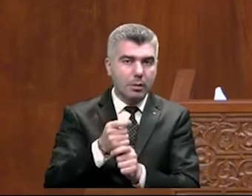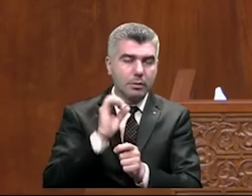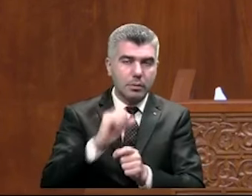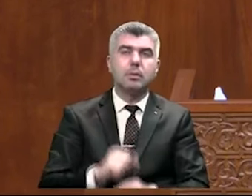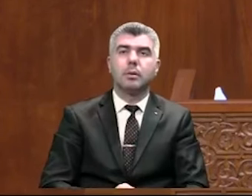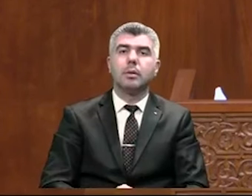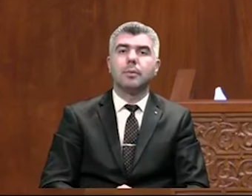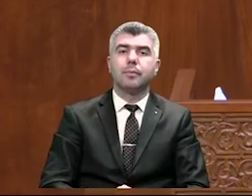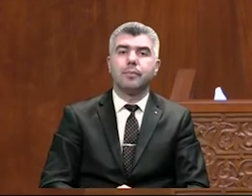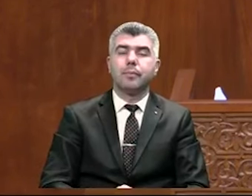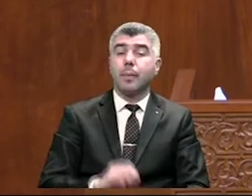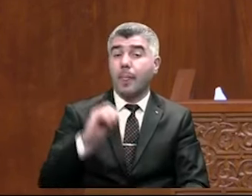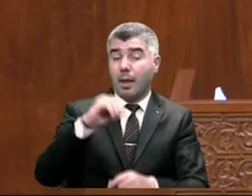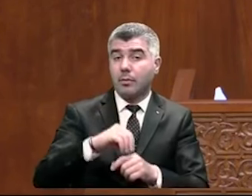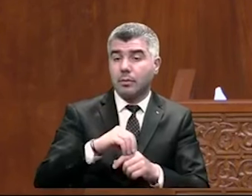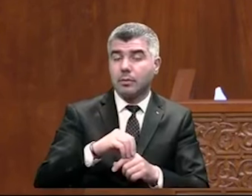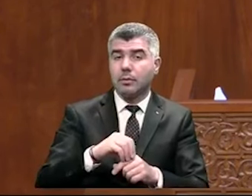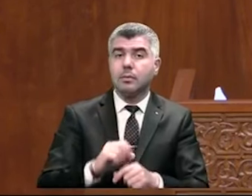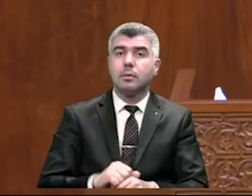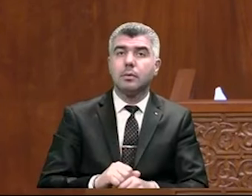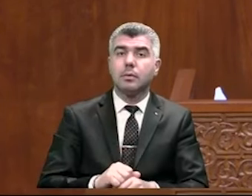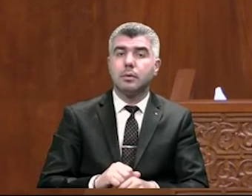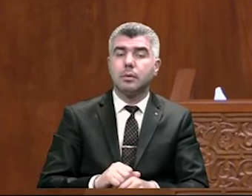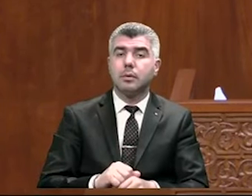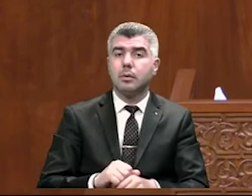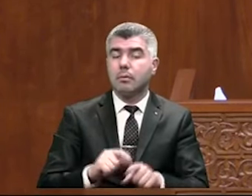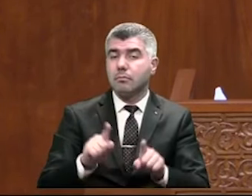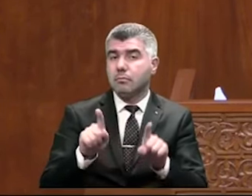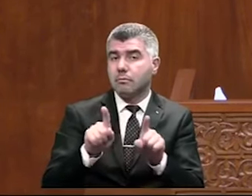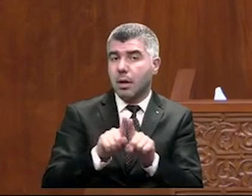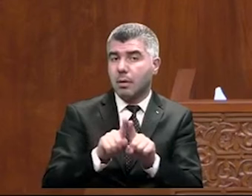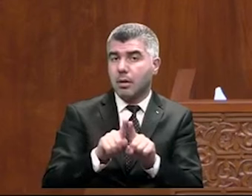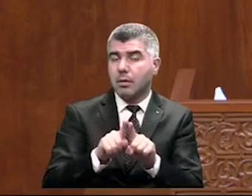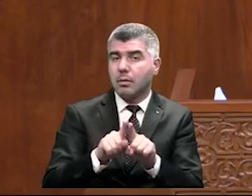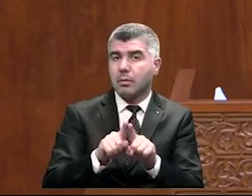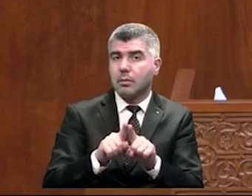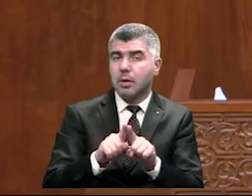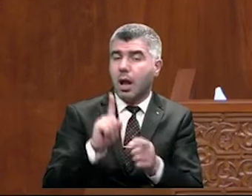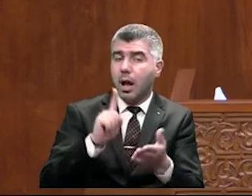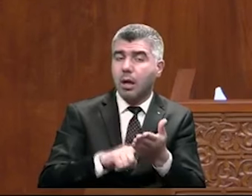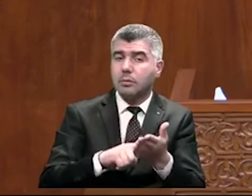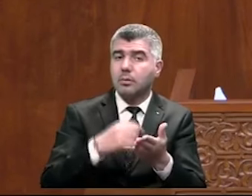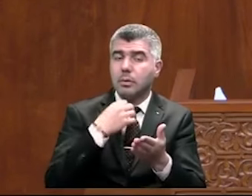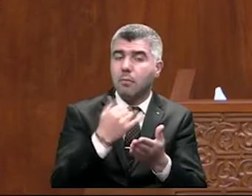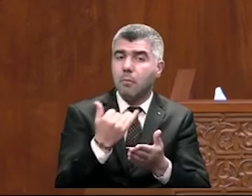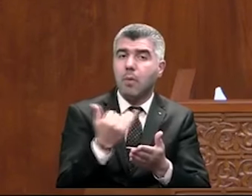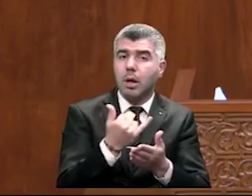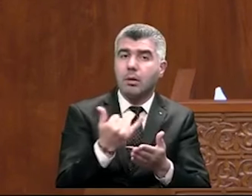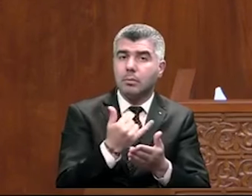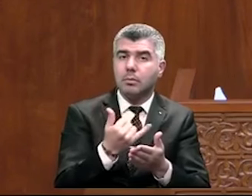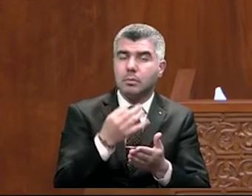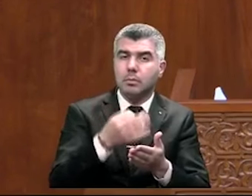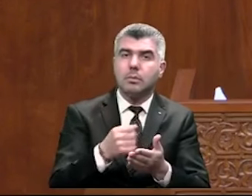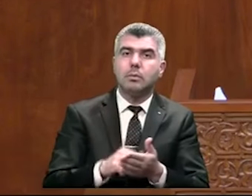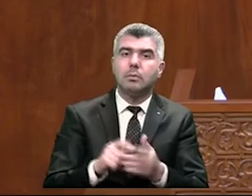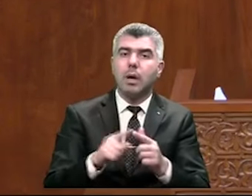ما قمنا به بالنسبه لكي يكون هنالك وهذا اساسي اللي ركزنا عليه وهو ان يكون